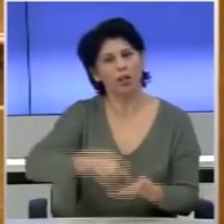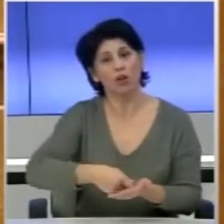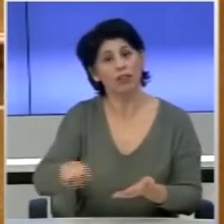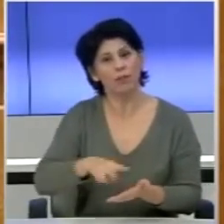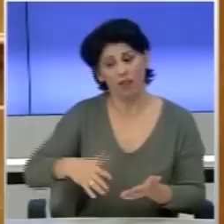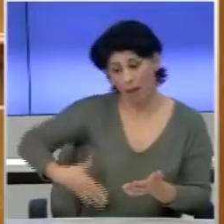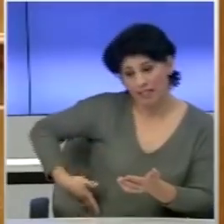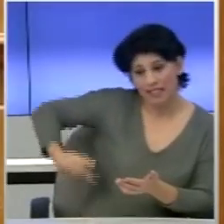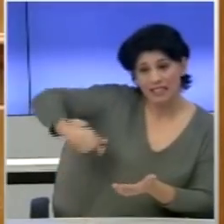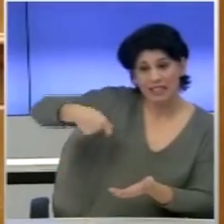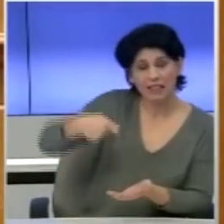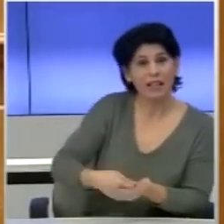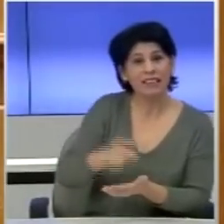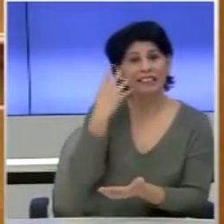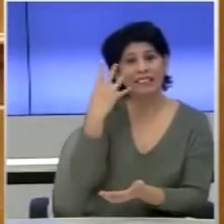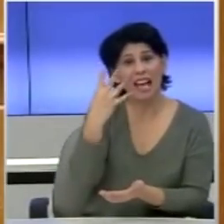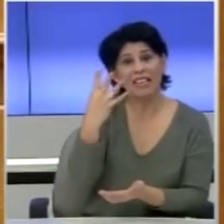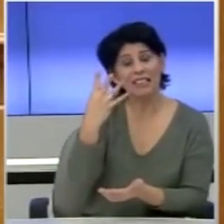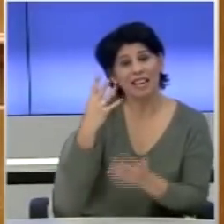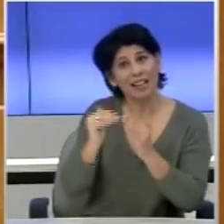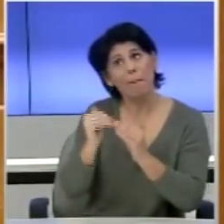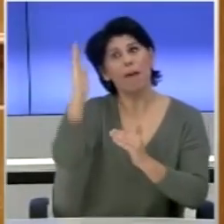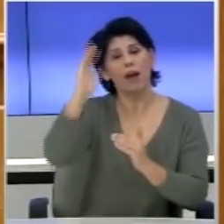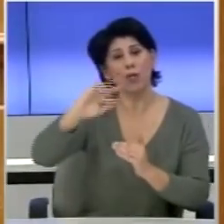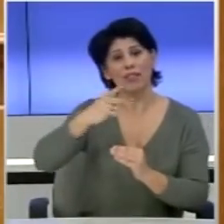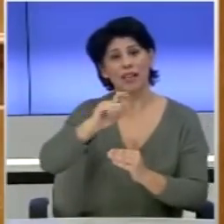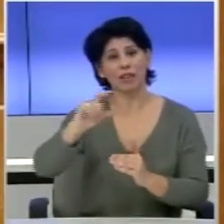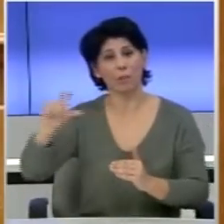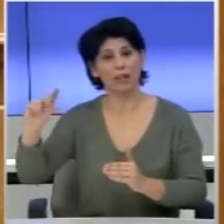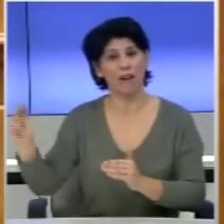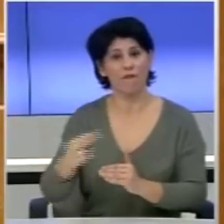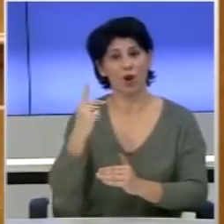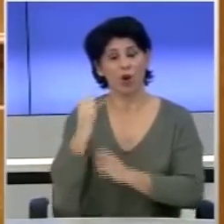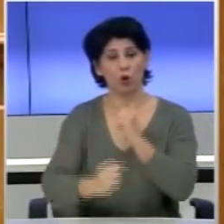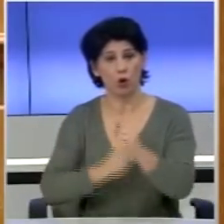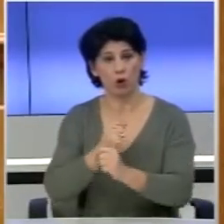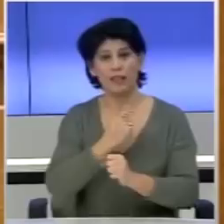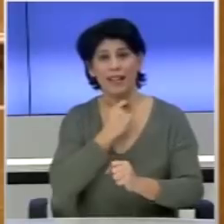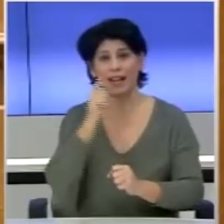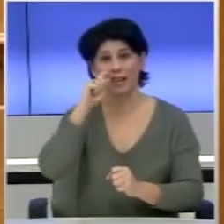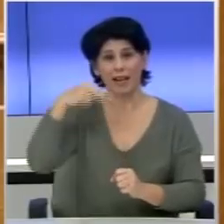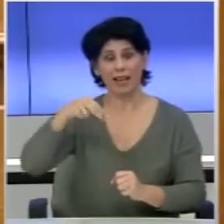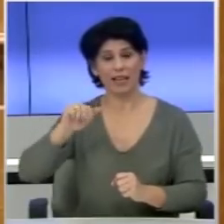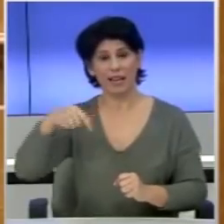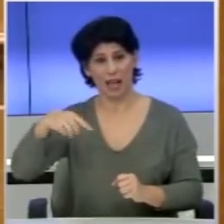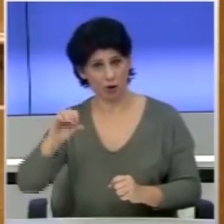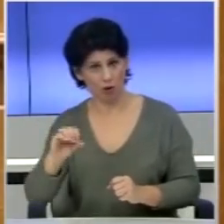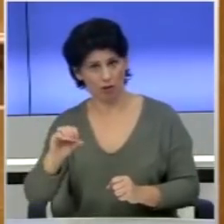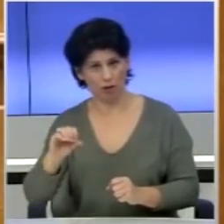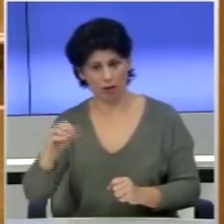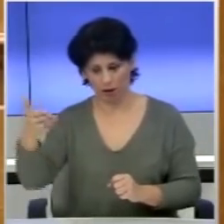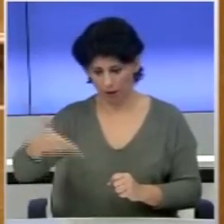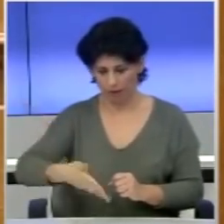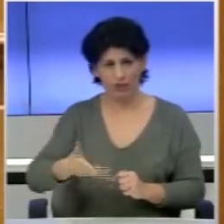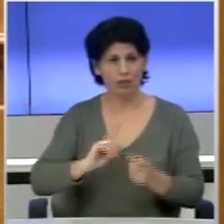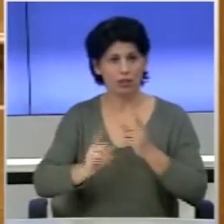τις τσέπες μας βγαίνουν 4 και πλέον δισεκατομμύρια ευρώ το χρόνο για τις ανάγκες του ΝΑΤΟ, έρχεστε με αυτή τη